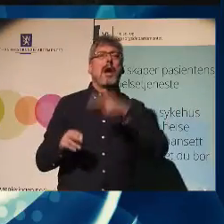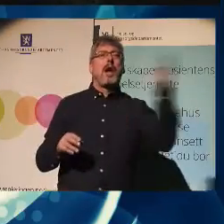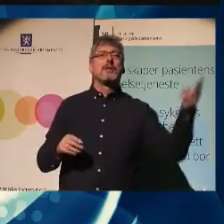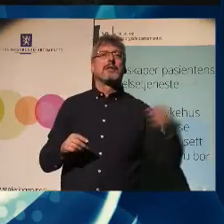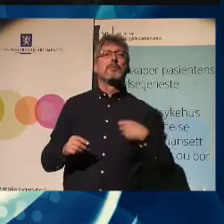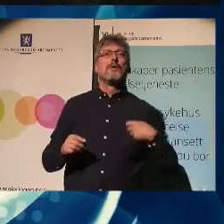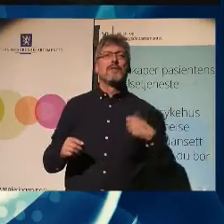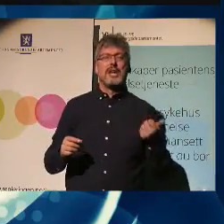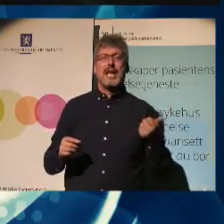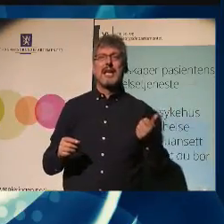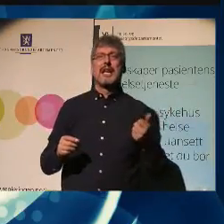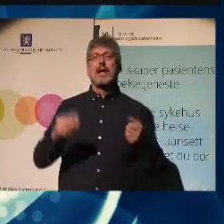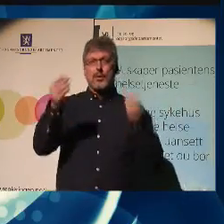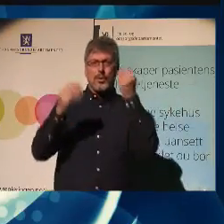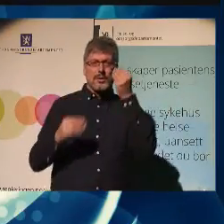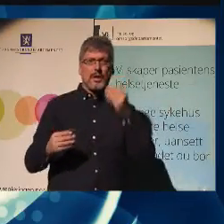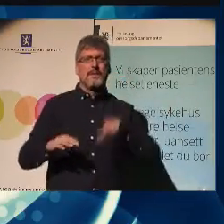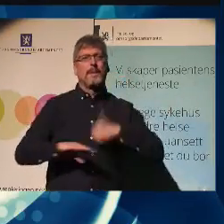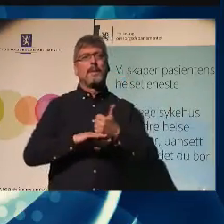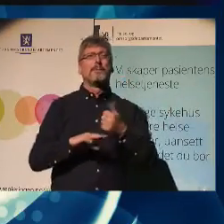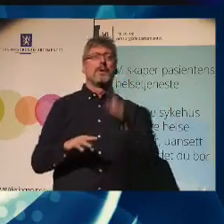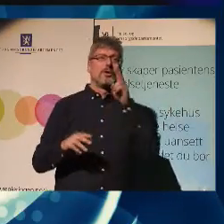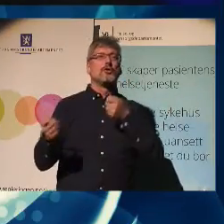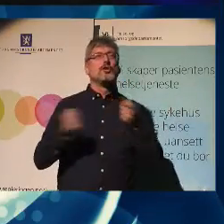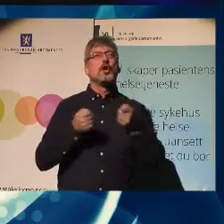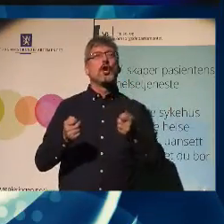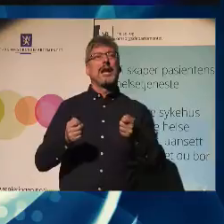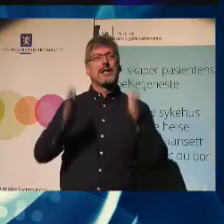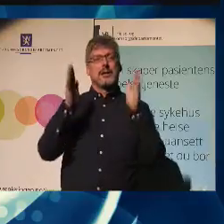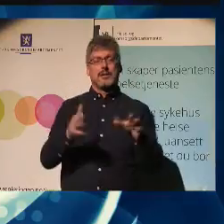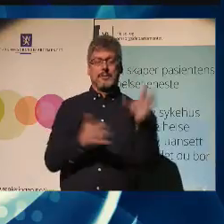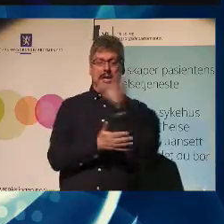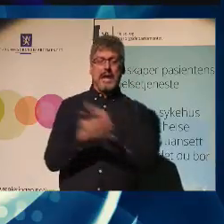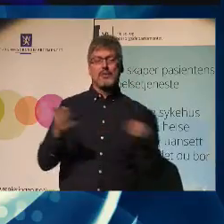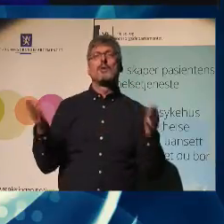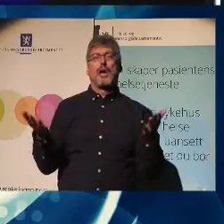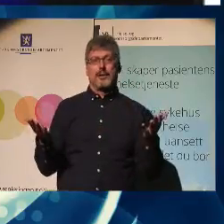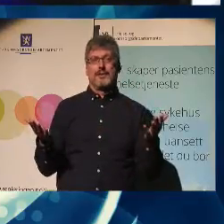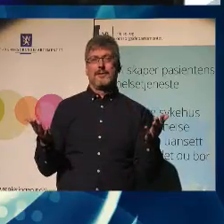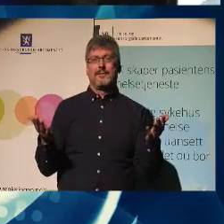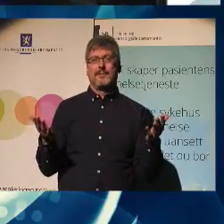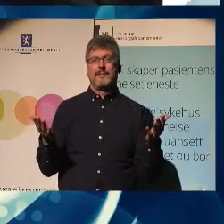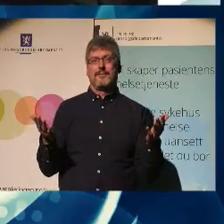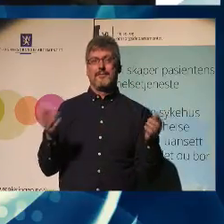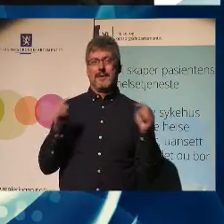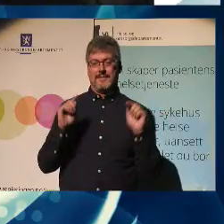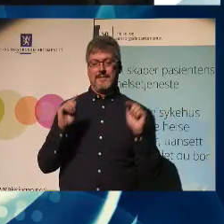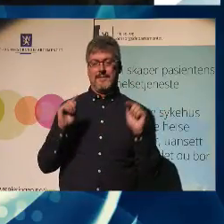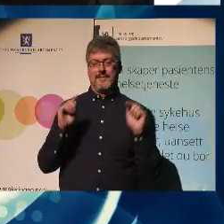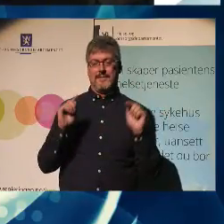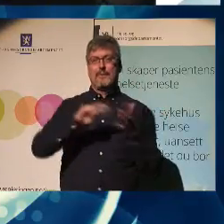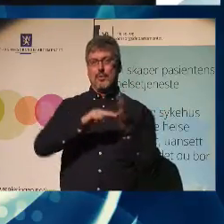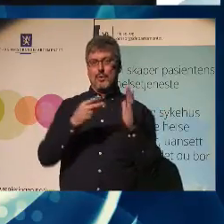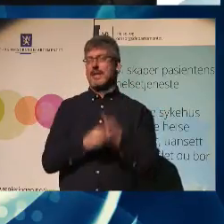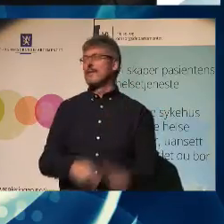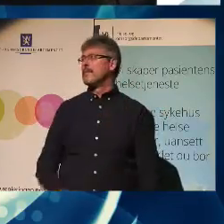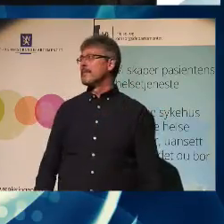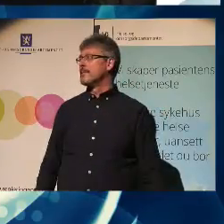en CAD, hvor de opprettet en ny stillingskategori som resultat av det prosjektet i dette